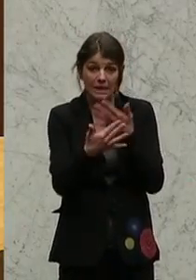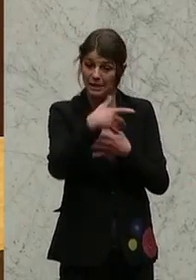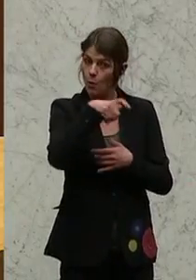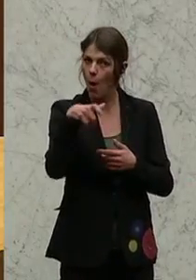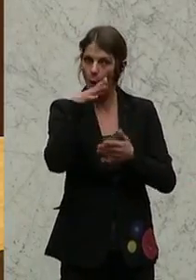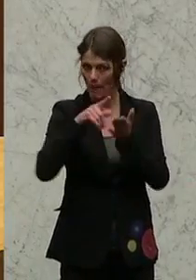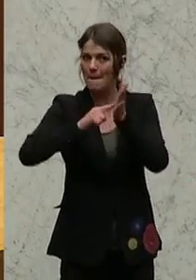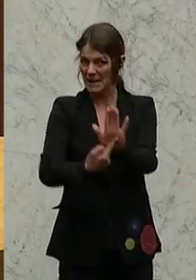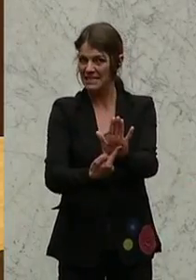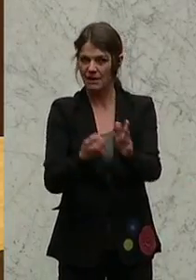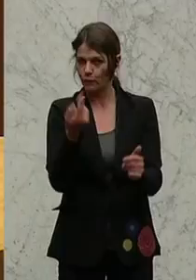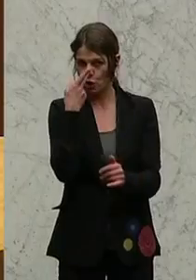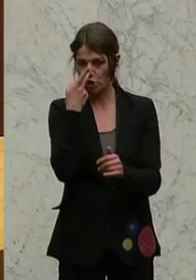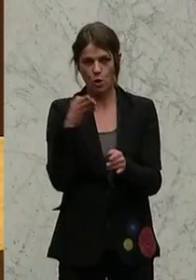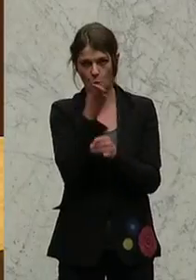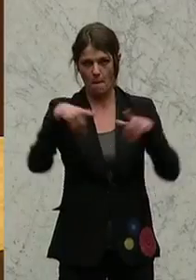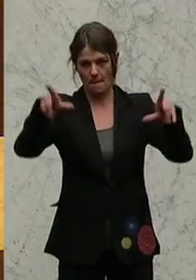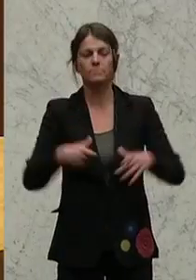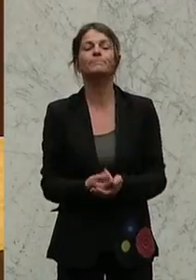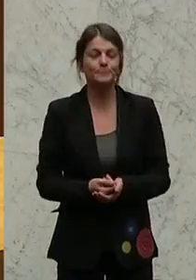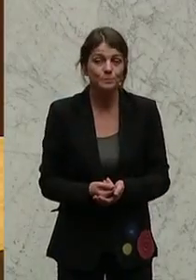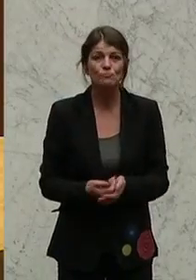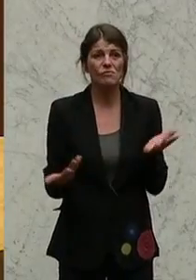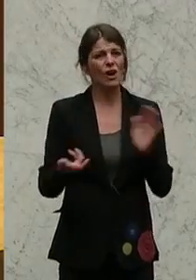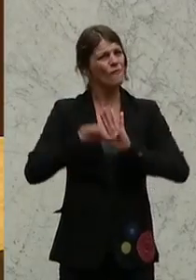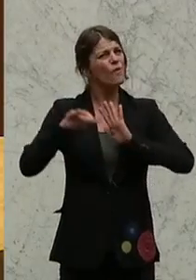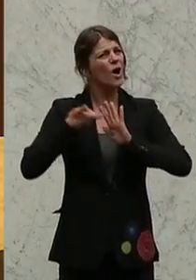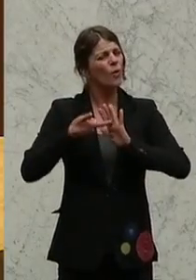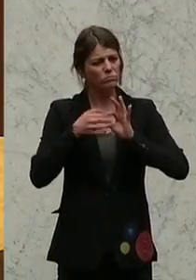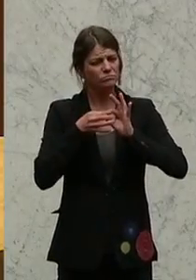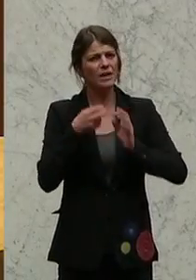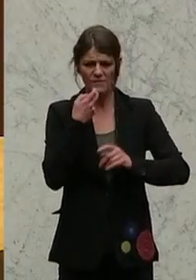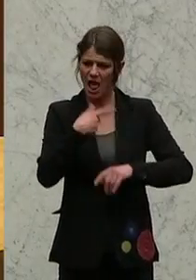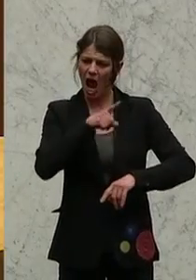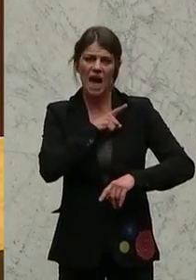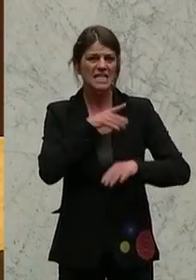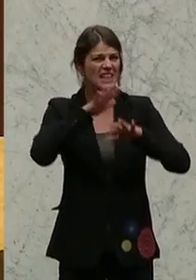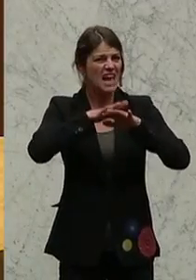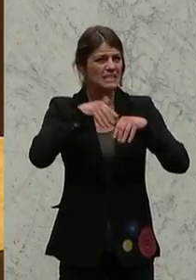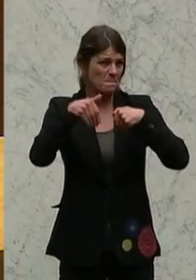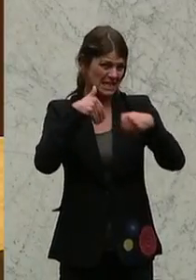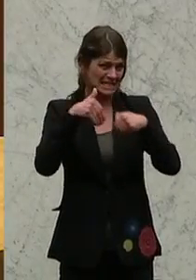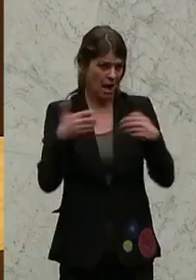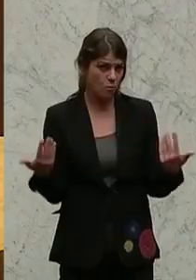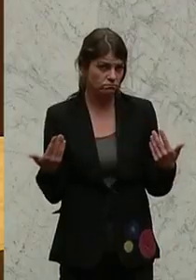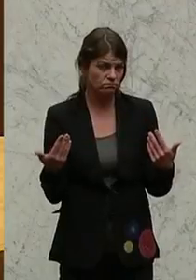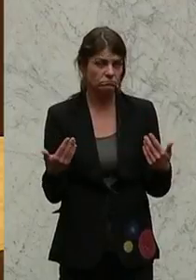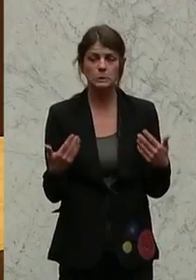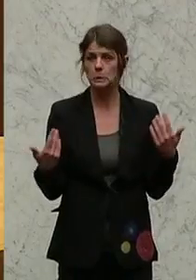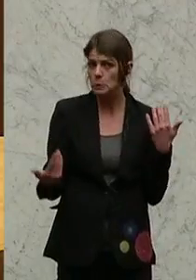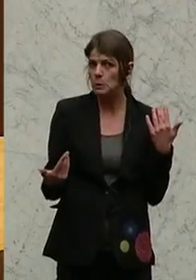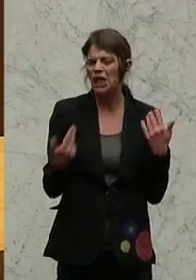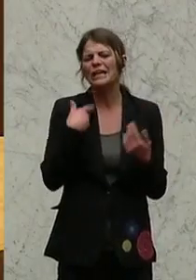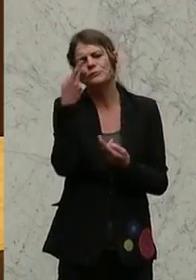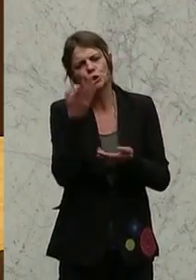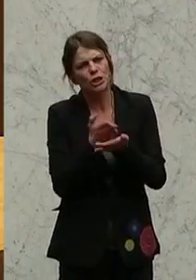Wochen präsentiert werden soll. Was die Forderung nach einem eigenen Netzministerium betrifft, kann ich die